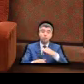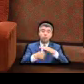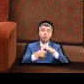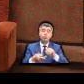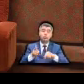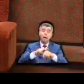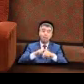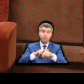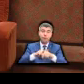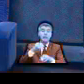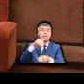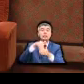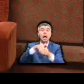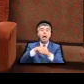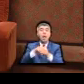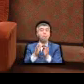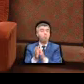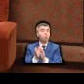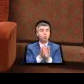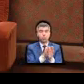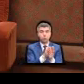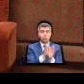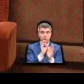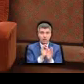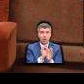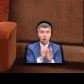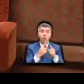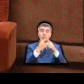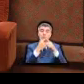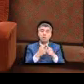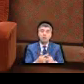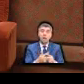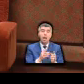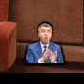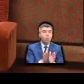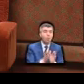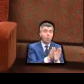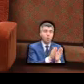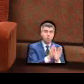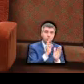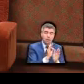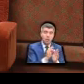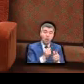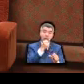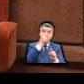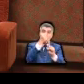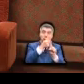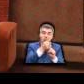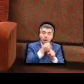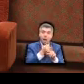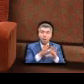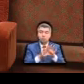الجهة ليست هناك إدارات عندها تفويض في القرار اللي يمكن لها تشتغل معها في إطار إعداد